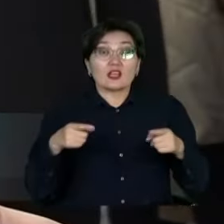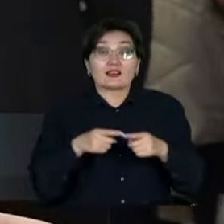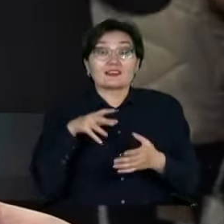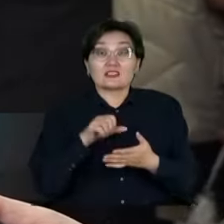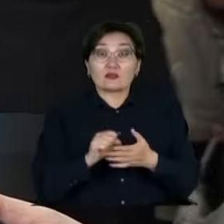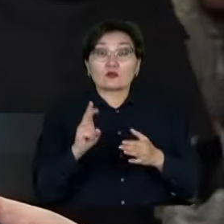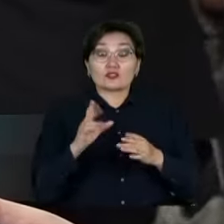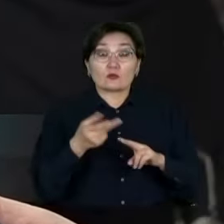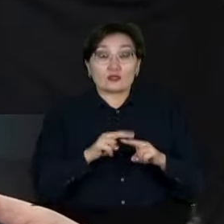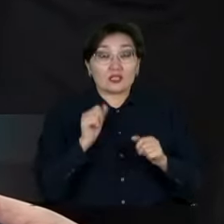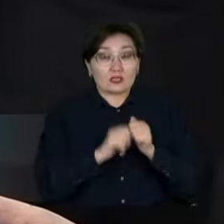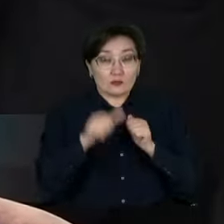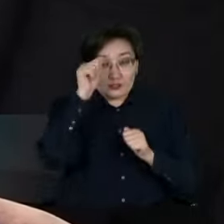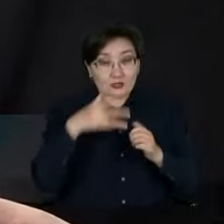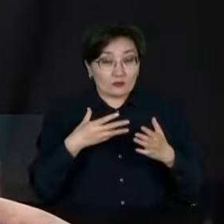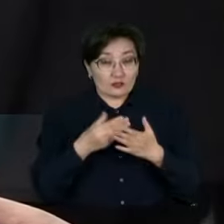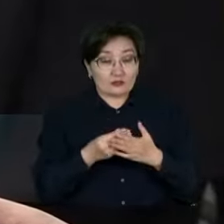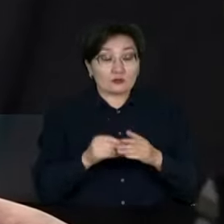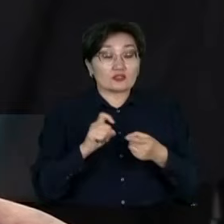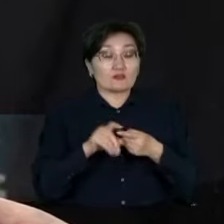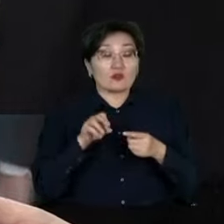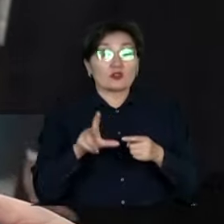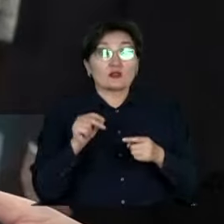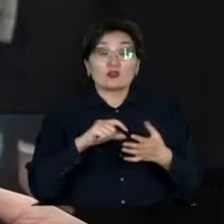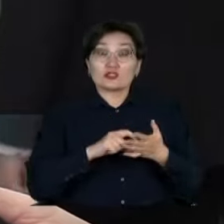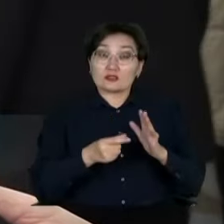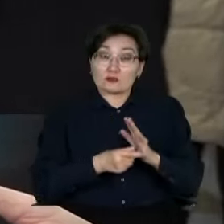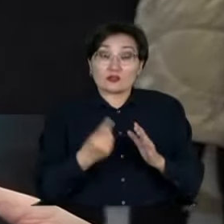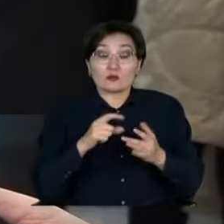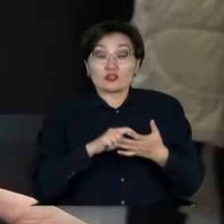квартиры, поэтому есть ежемесячная оплата. Она зависит от количества комнат. За